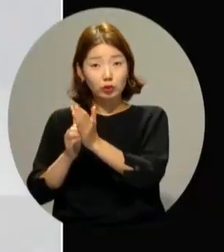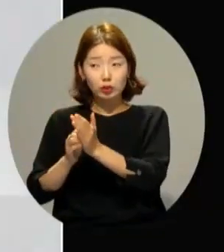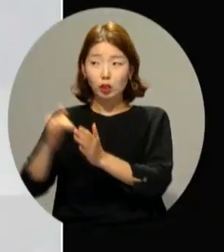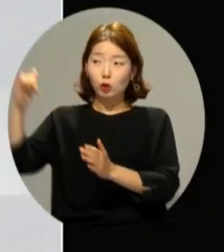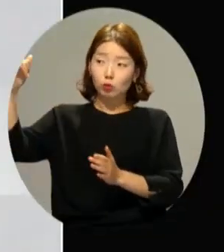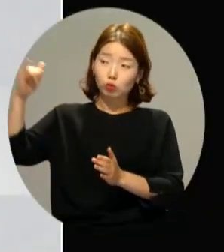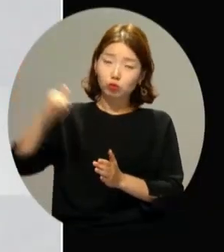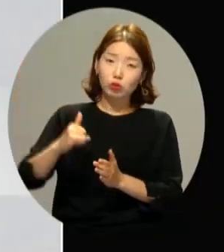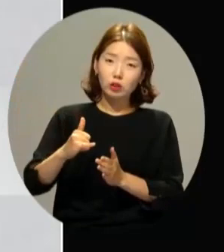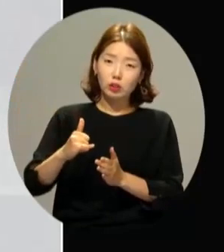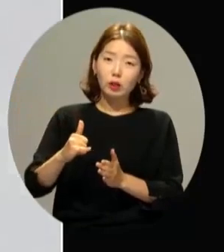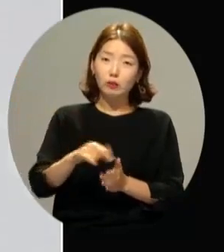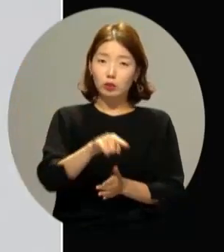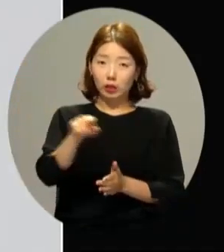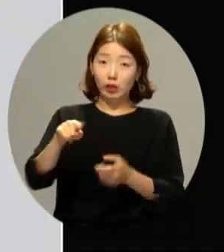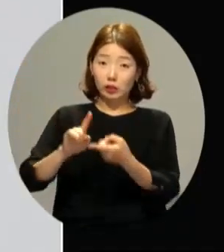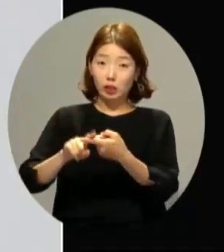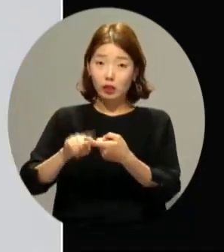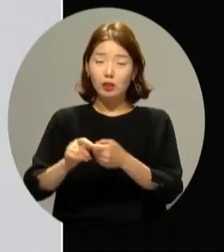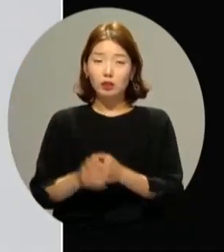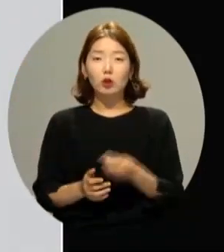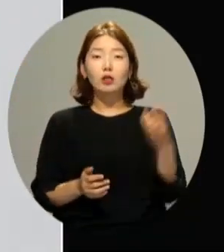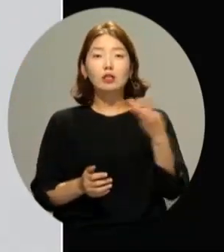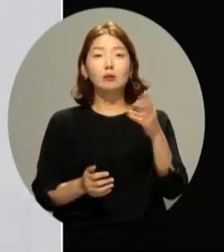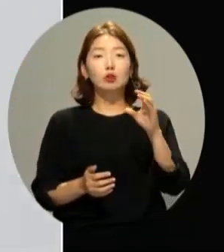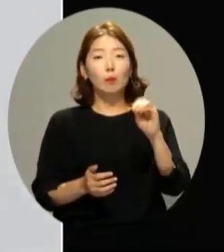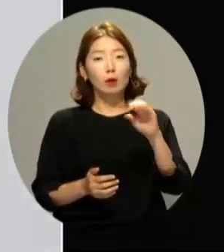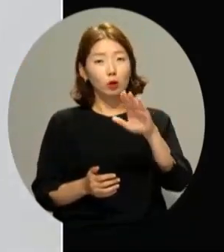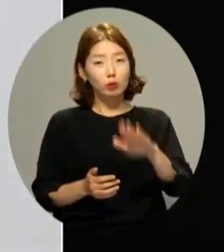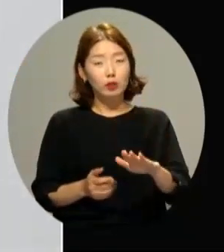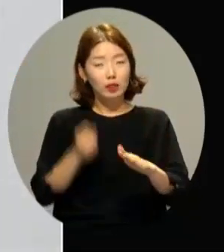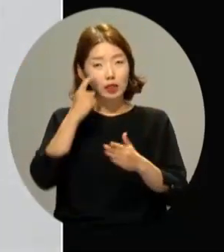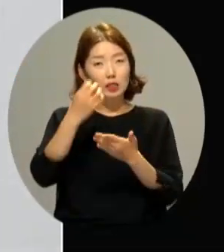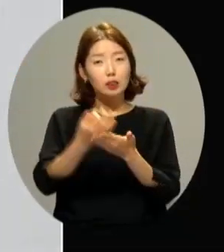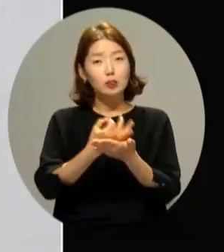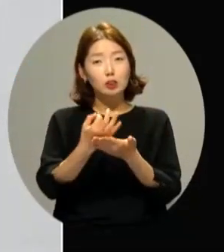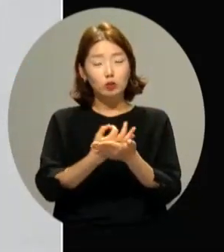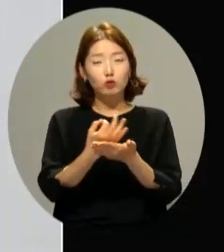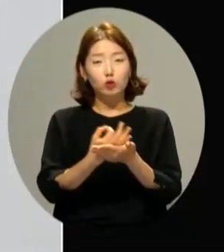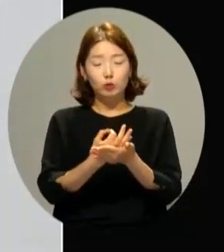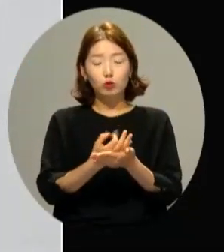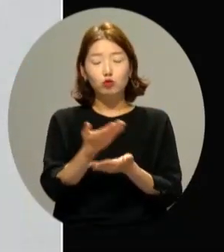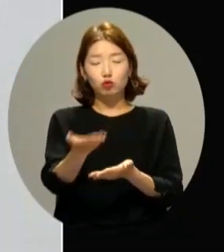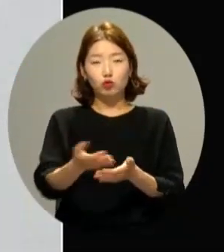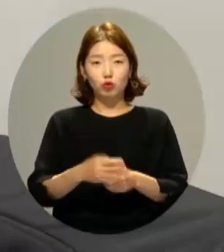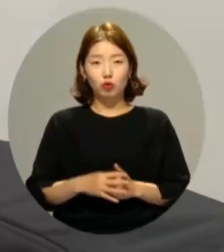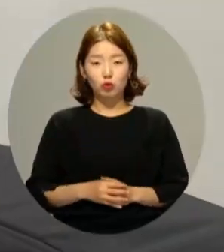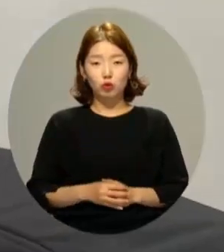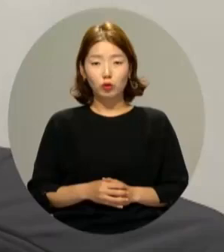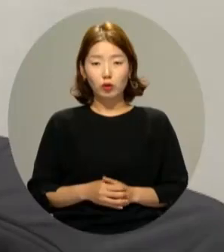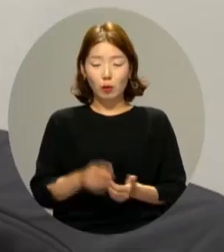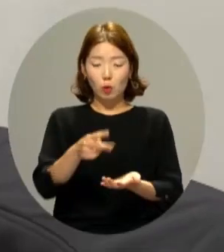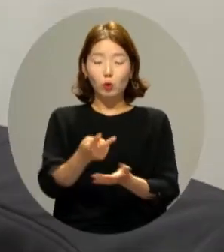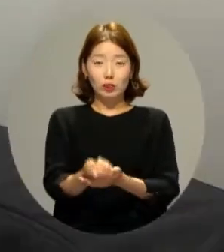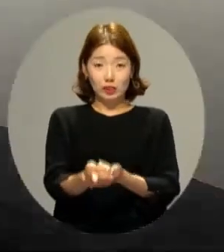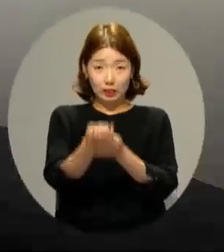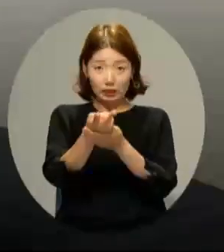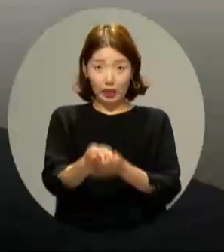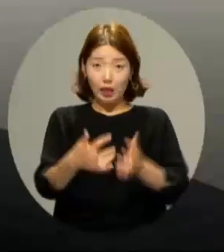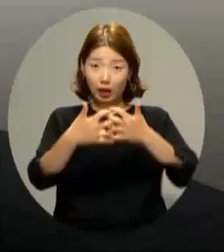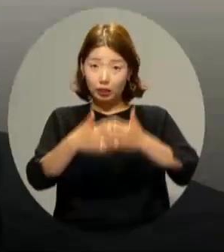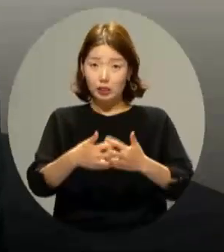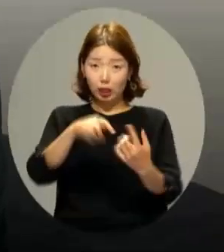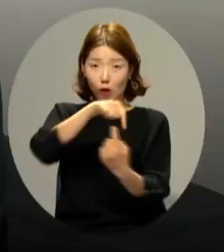유학생이 주된 타깃으로 3천만원 안팎의 연봉을 조건으로 내걸었습니다 지게차라든가